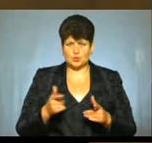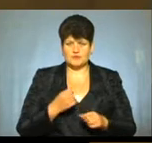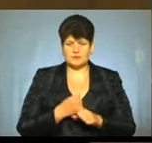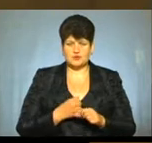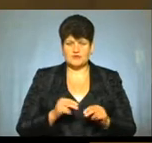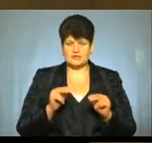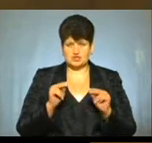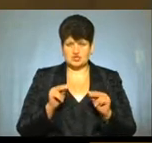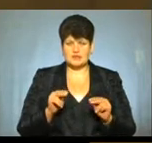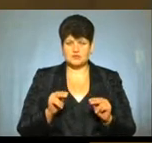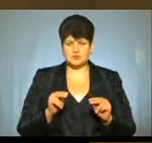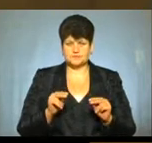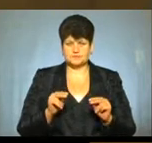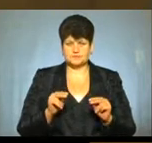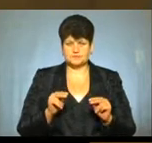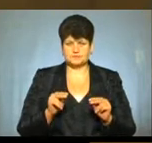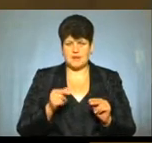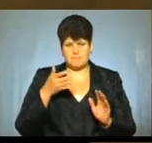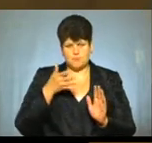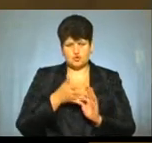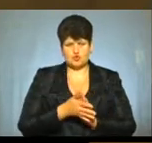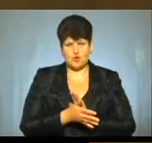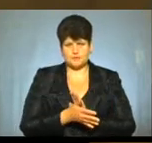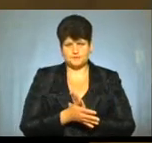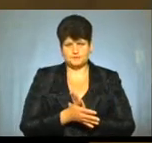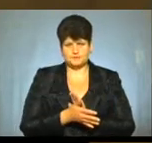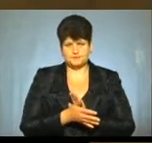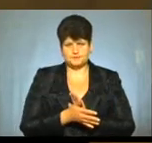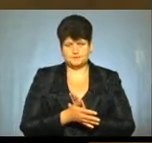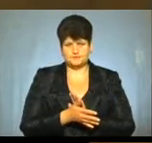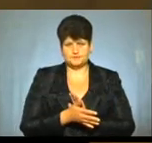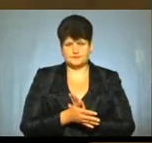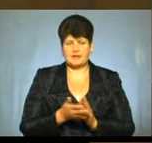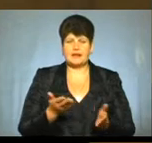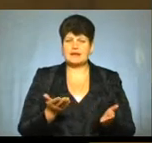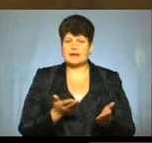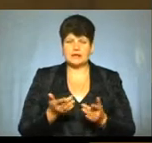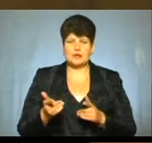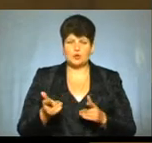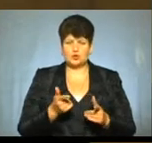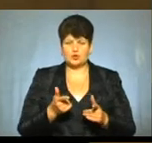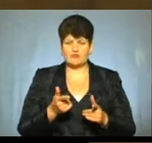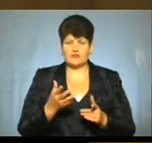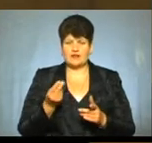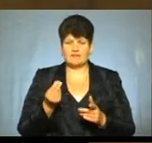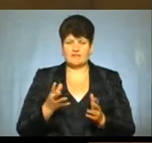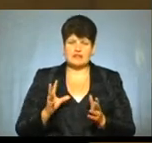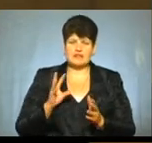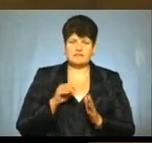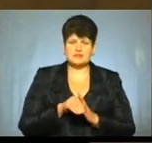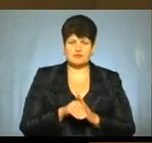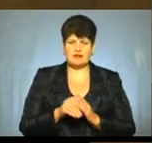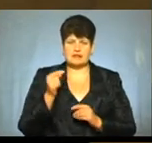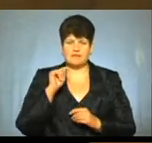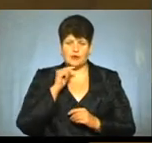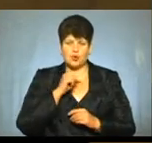які готові працювати чесно і прозоро. які готові інвестувати в